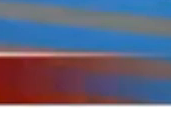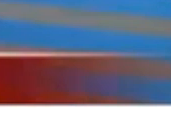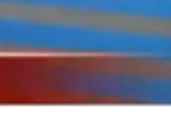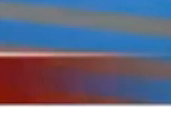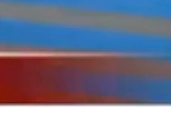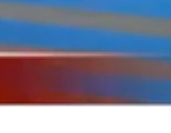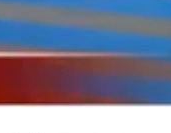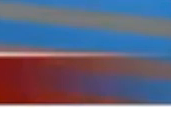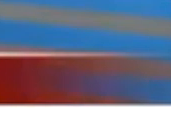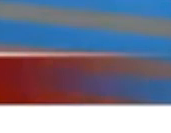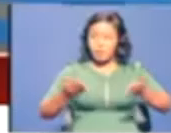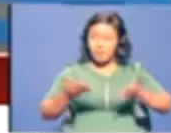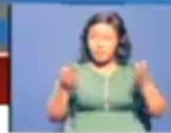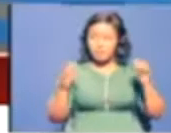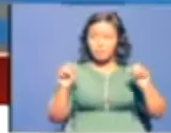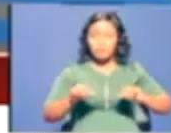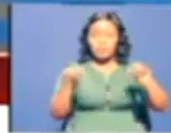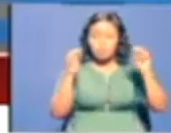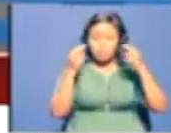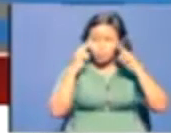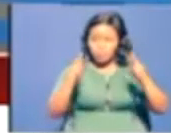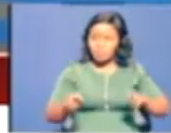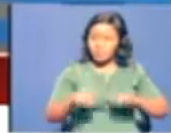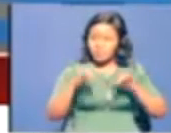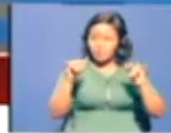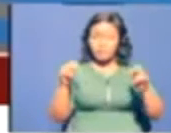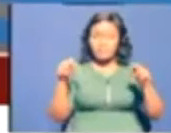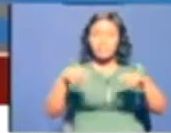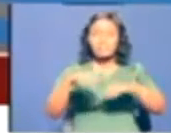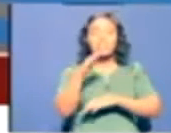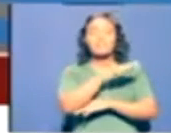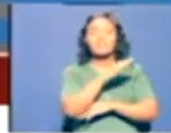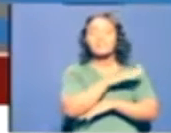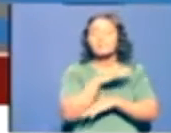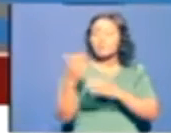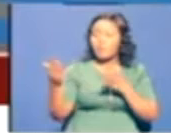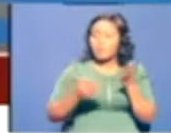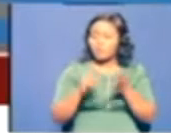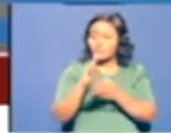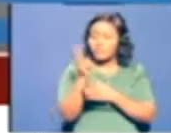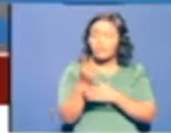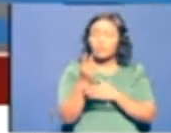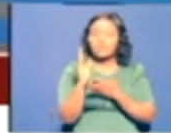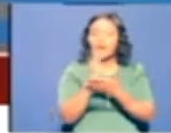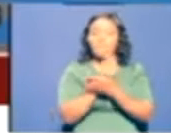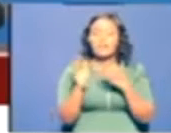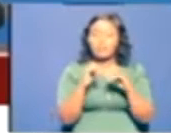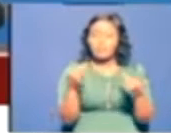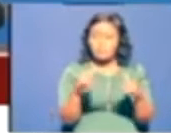Karibu tena mtazamaji, unaendelea kutazama Darubini ya Channel 1 jioni ya leo. Hii ni awamu ya pili ya Darubini.